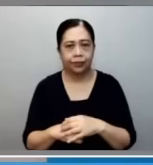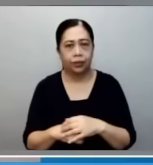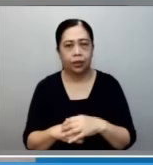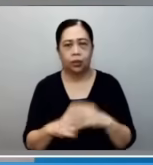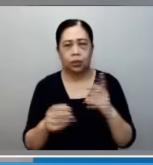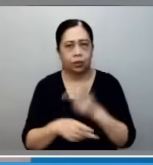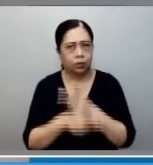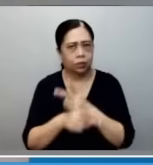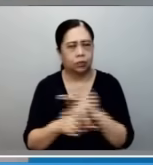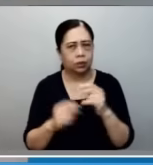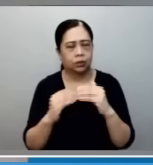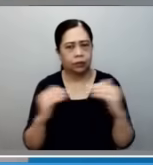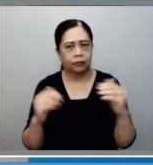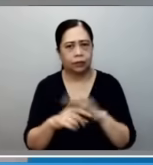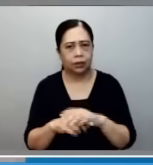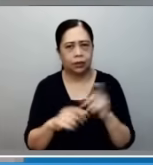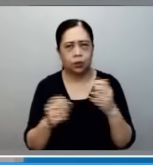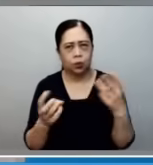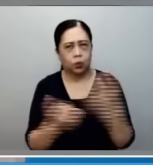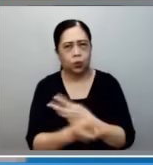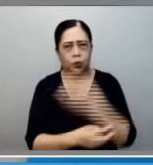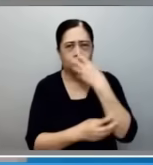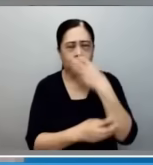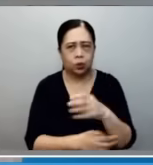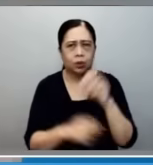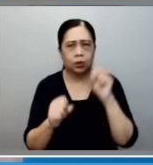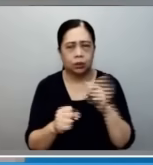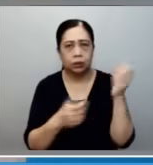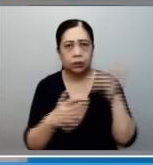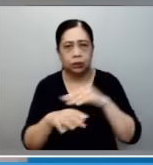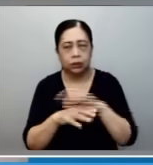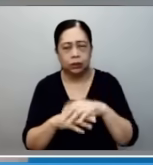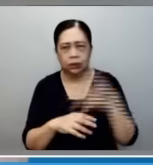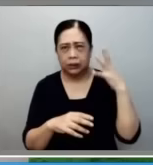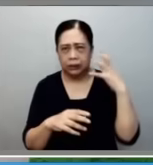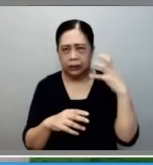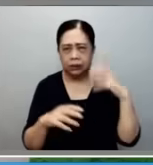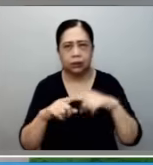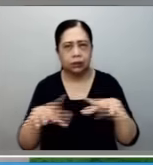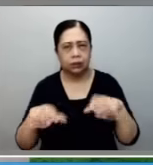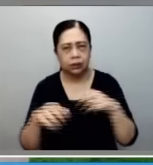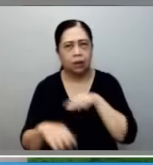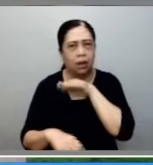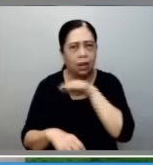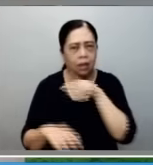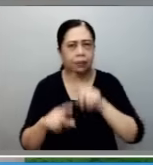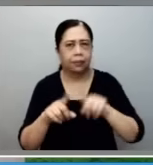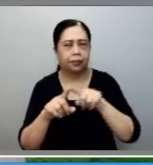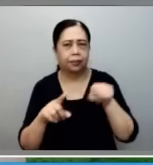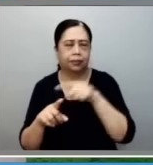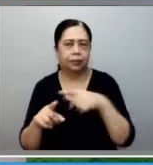level ito. Ang ganitong katinding heat index ay maaaring magdulot ng heat cramps at heat exhaustion sa ilan nating mga